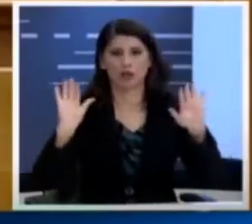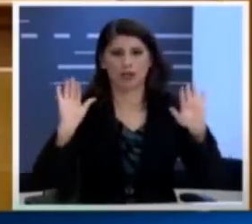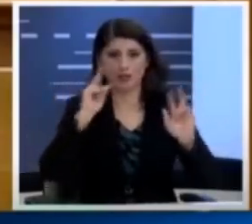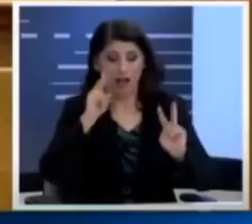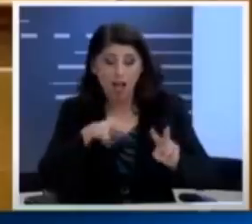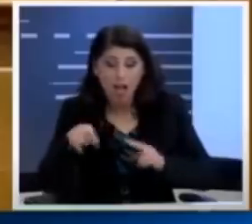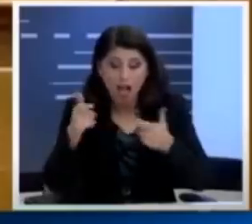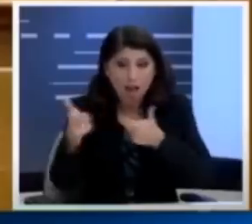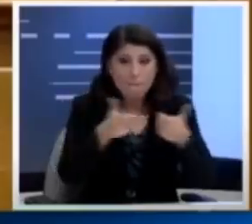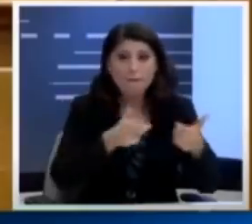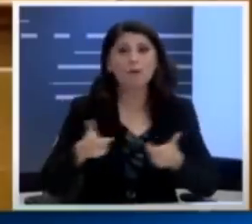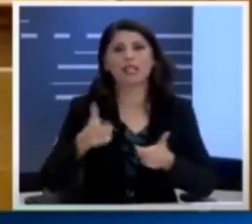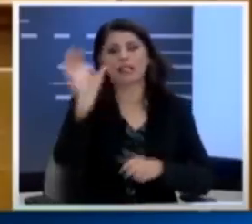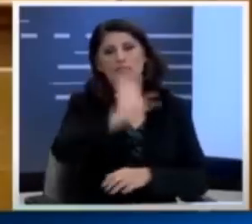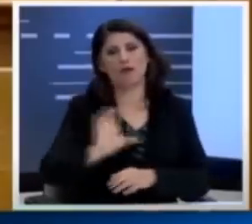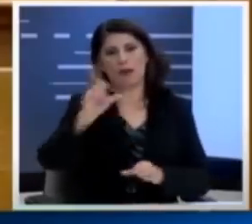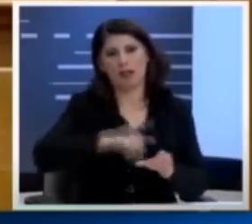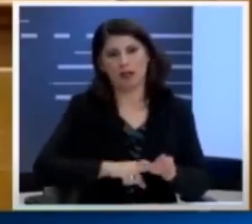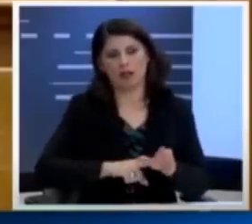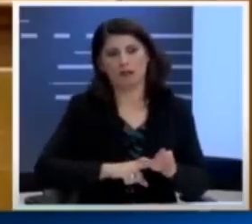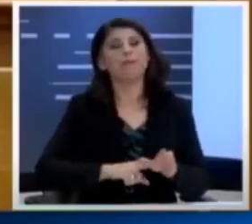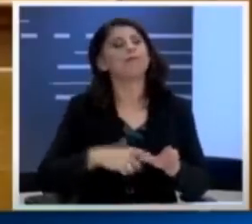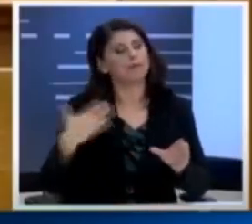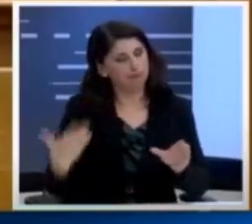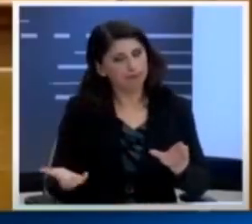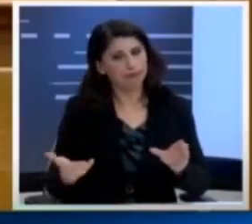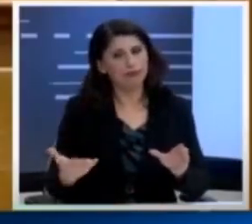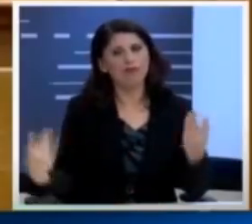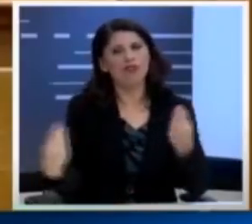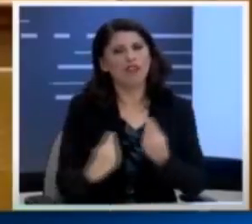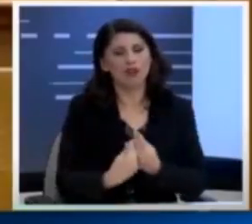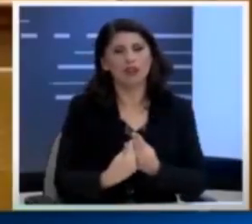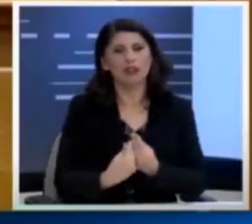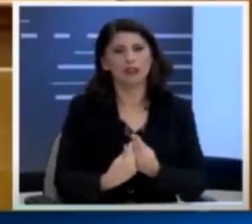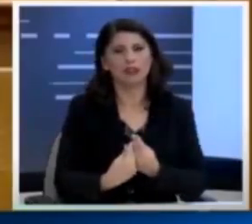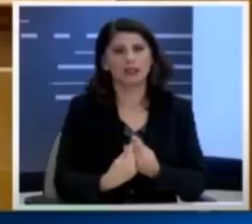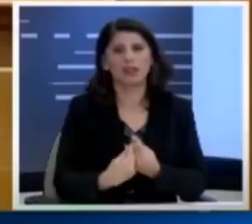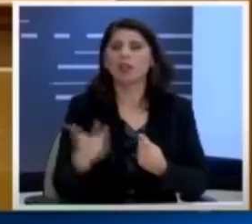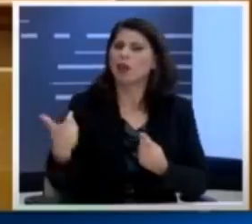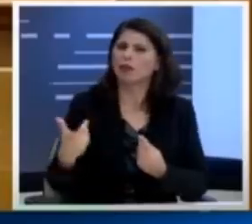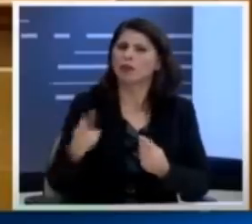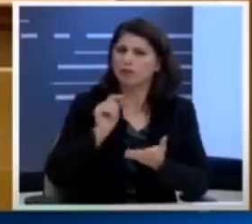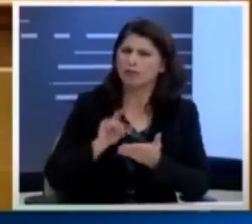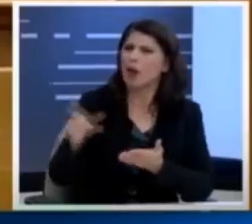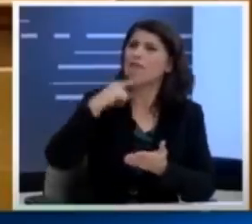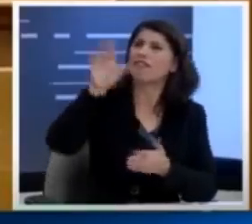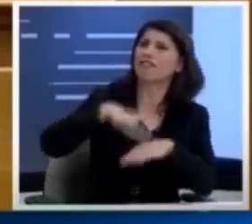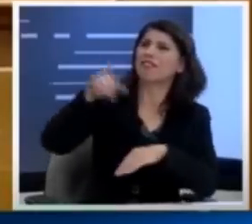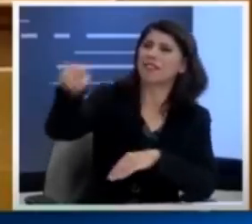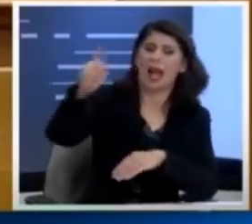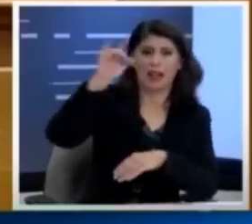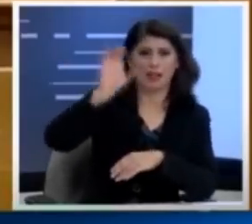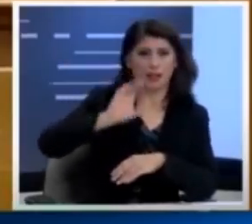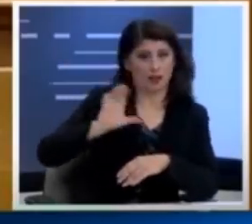την εποπτεία της Ευρωπαϊκής Ένωσης. Είναι άλλωστε ο βολικός από δύο Πομπέος τράγος. Στην